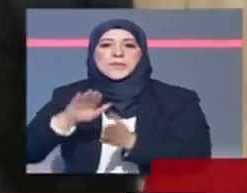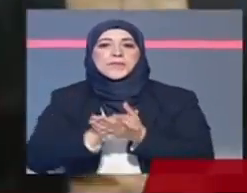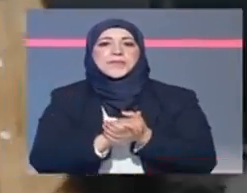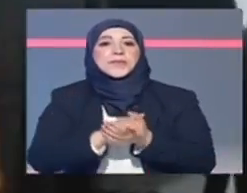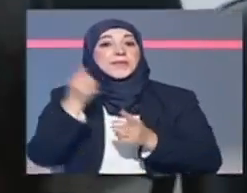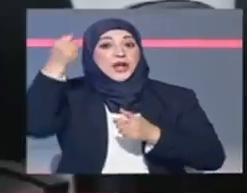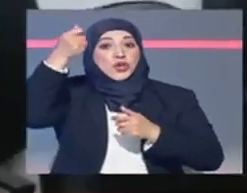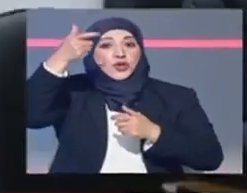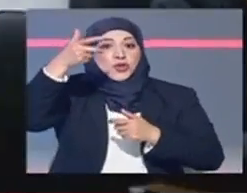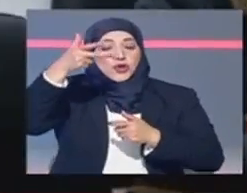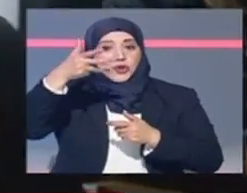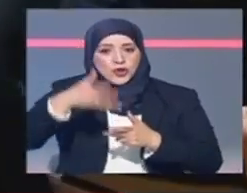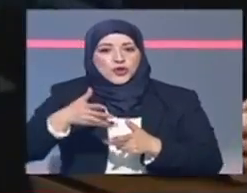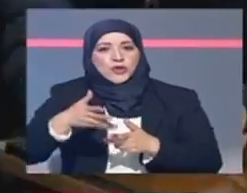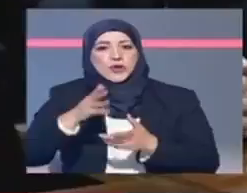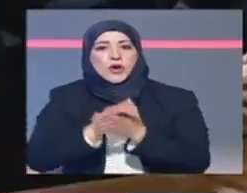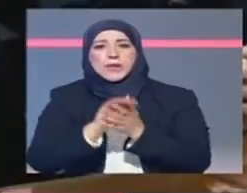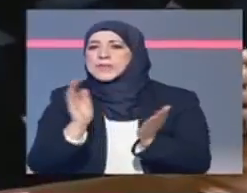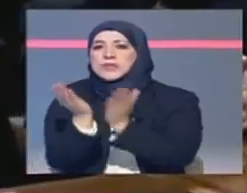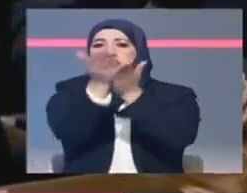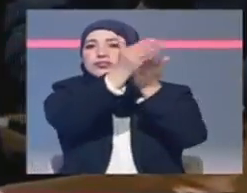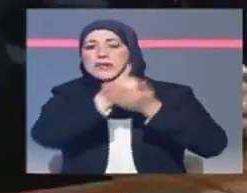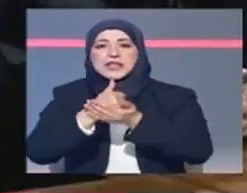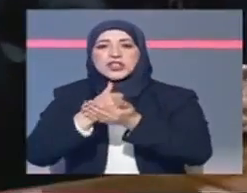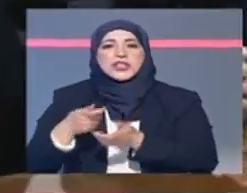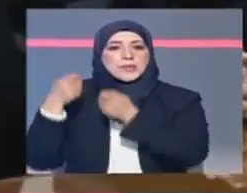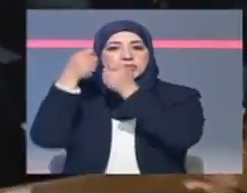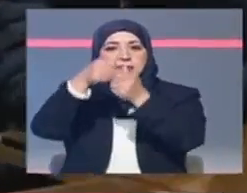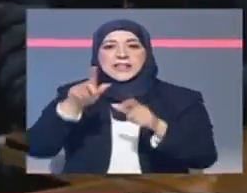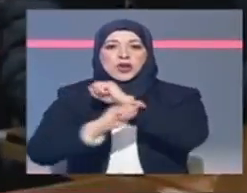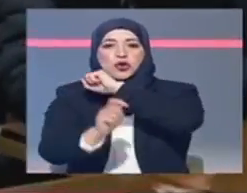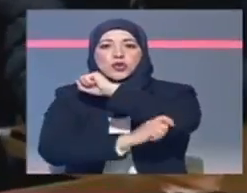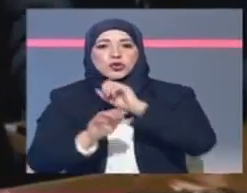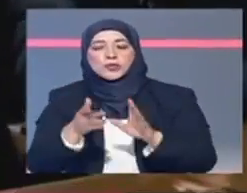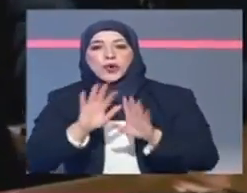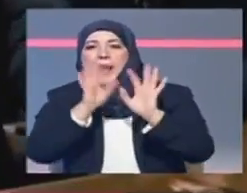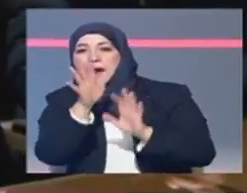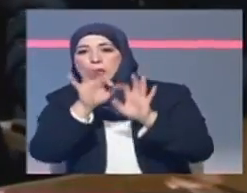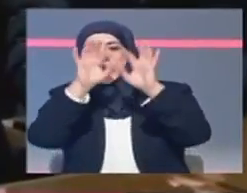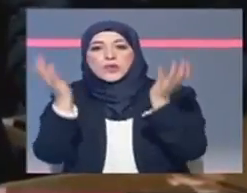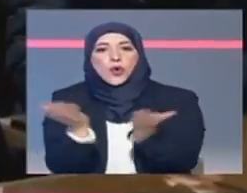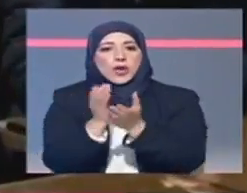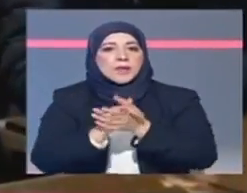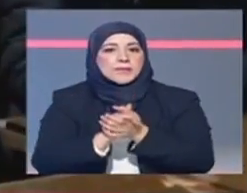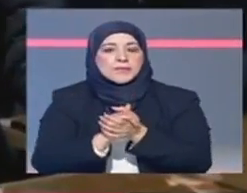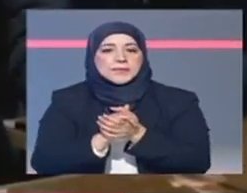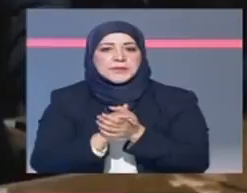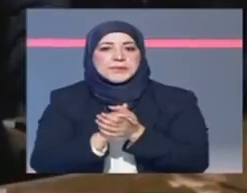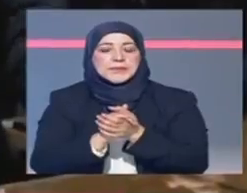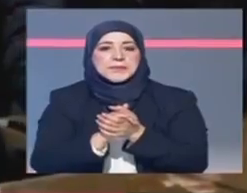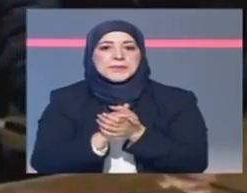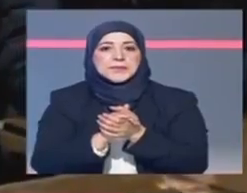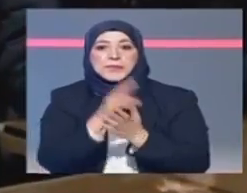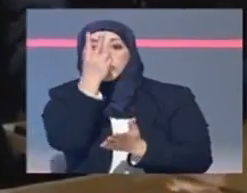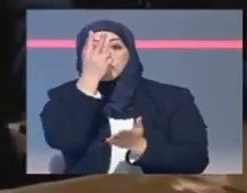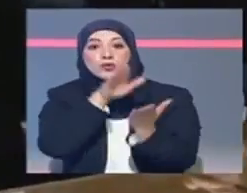الرقم بتاع جمع التبرعات اللي كان من خلال هذا الاسبوع وصلنا نبداو 1.3